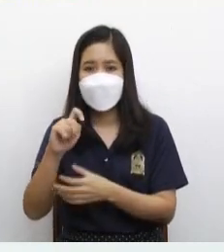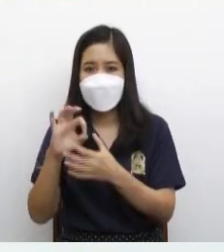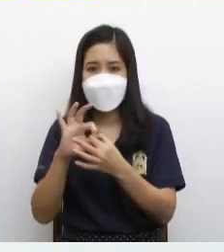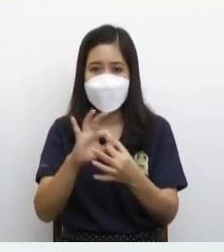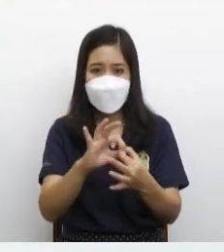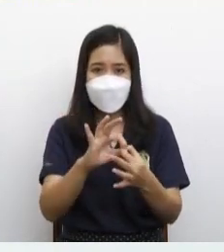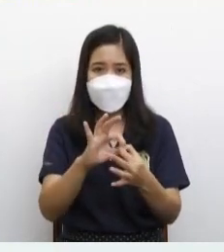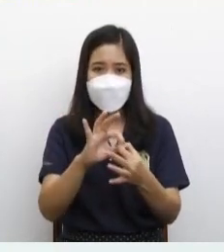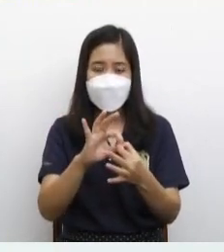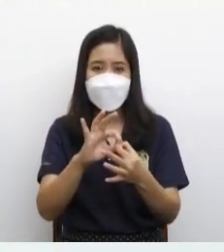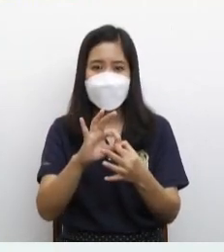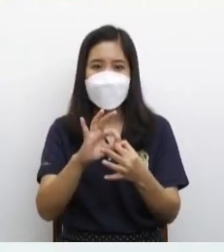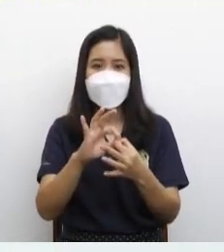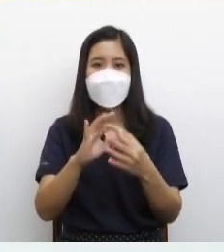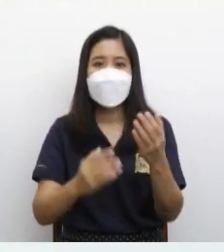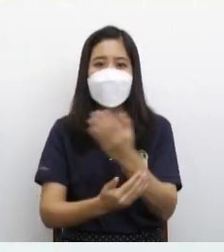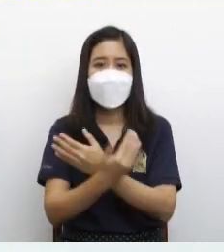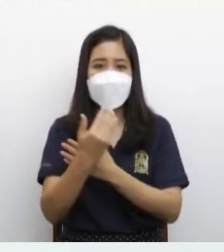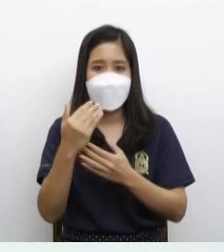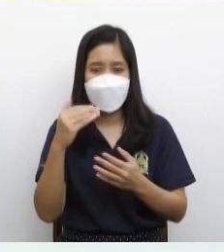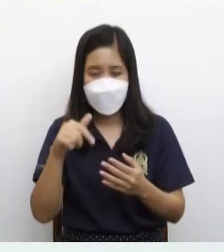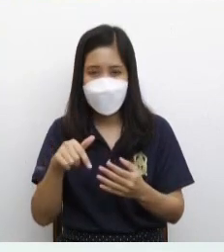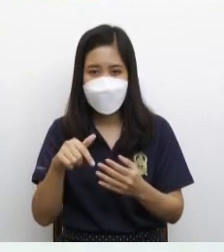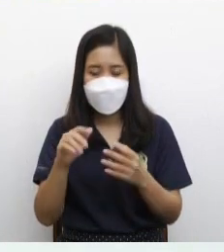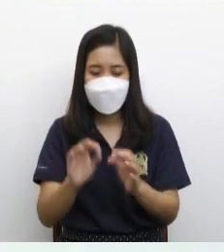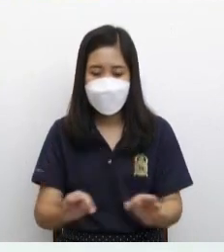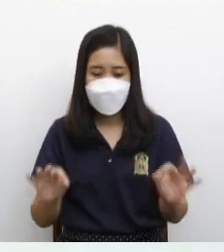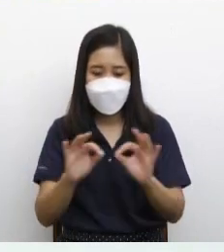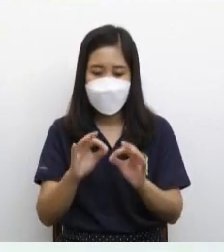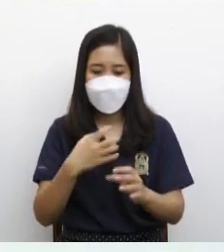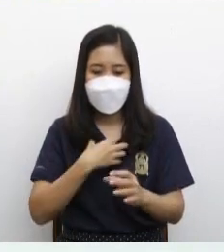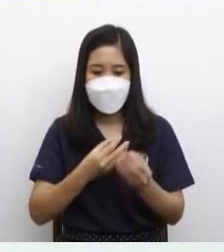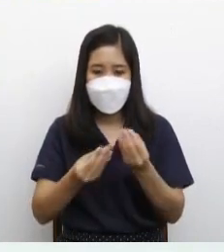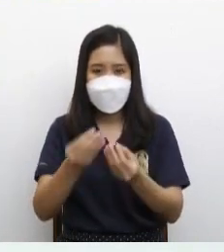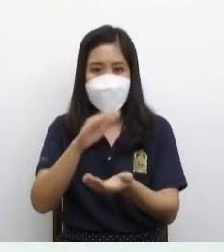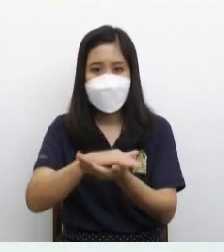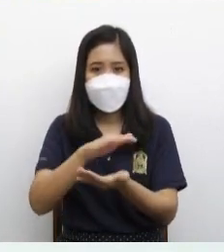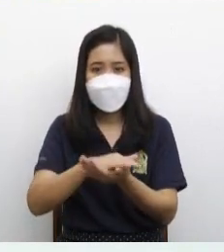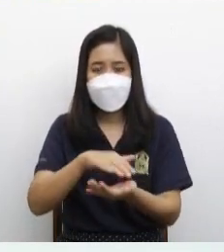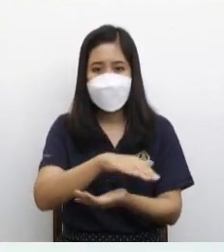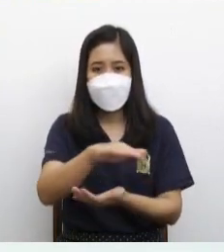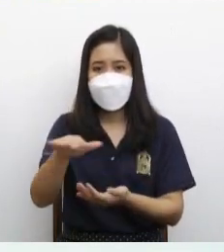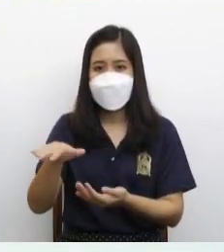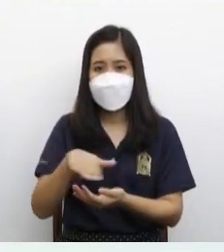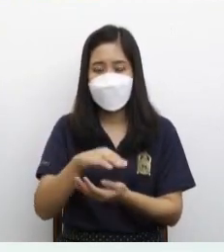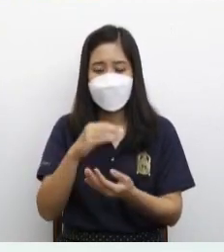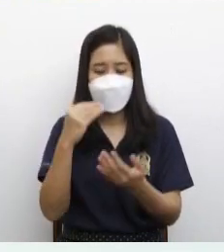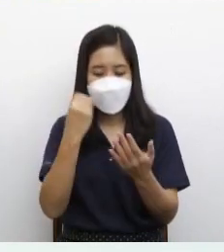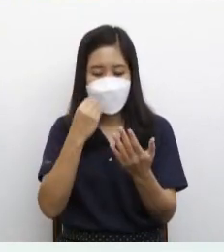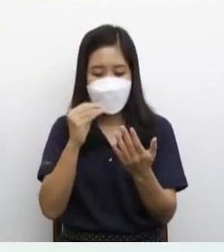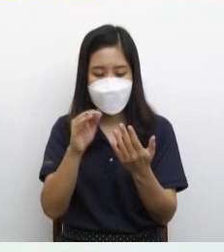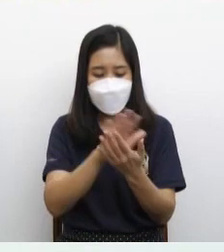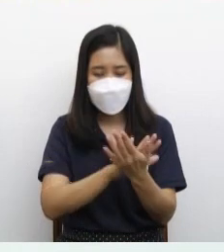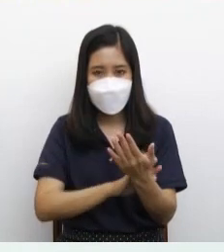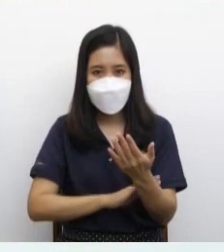เรื่องโอกาสนะครับก็อยากให้ทางโรงเรียนได้ตระหนักและเห็นความสำคัญของกลุ่มเด็กที่ยังด้อย